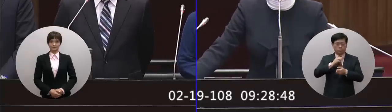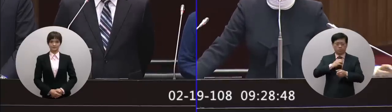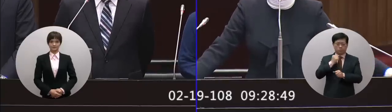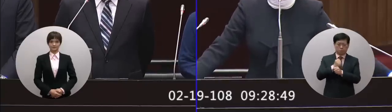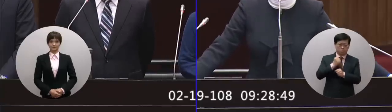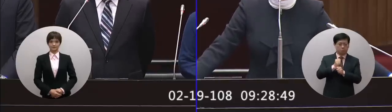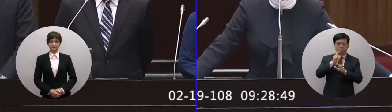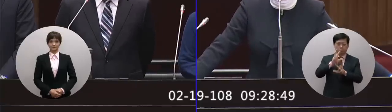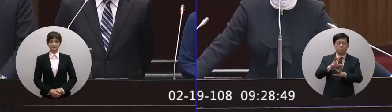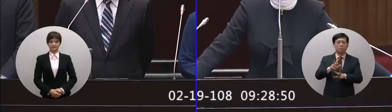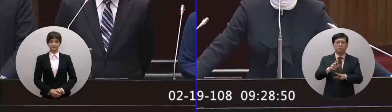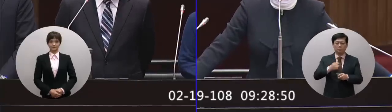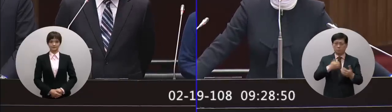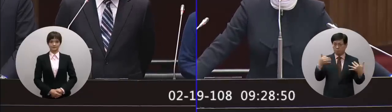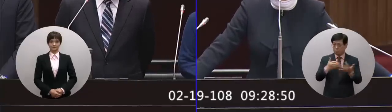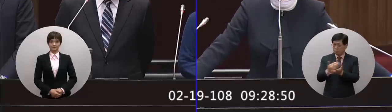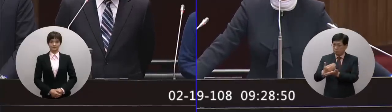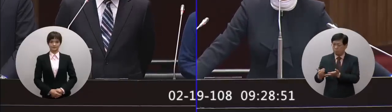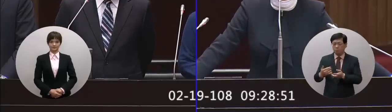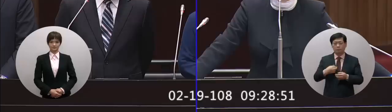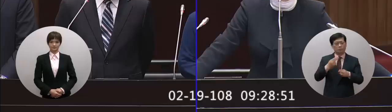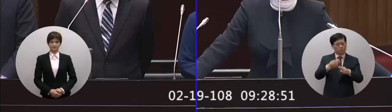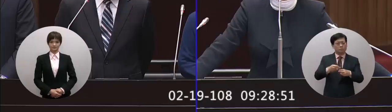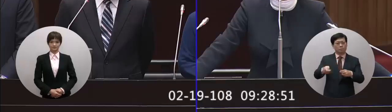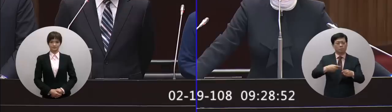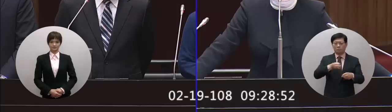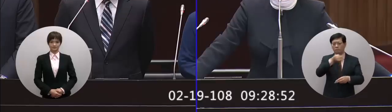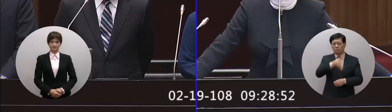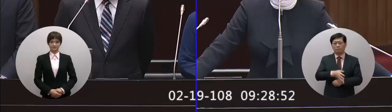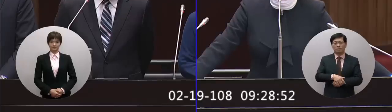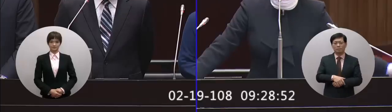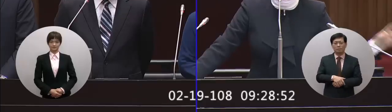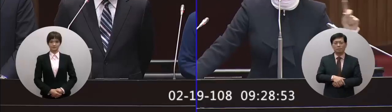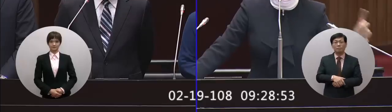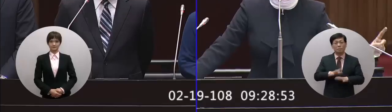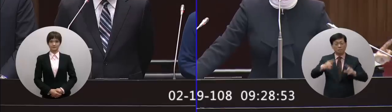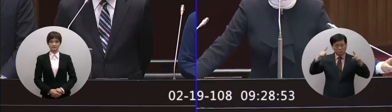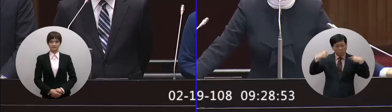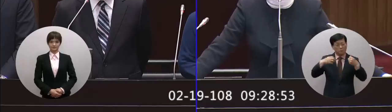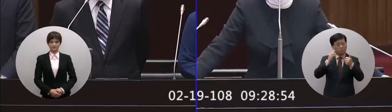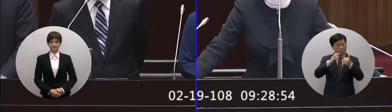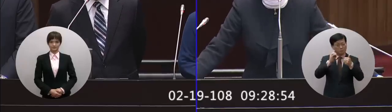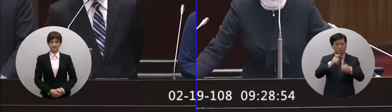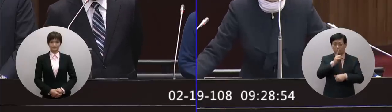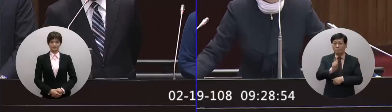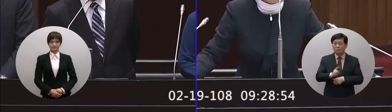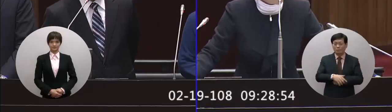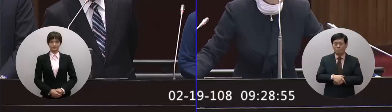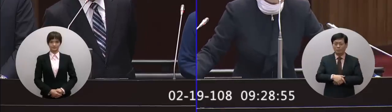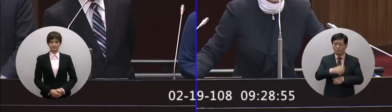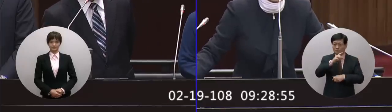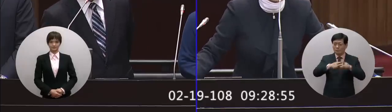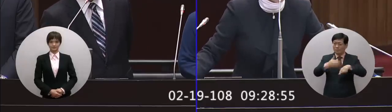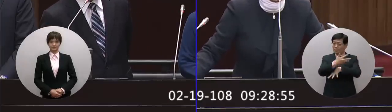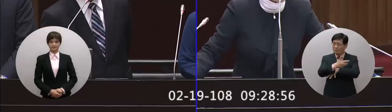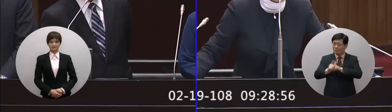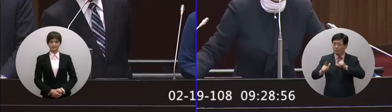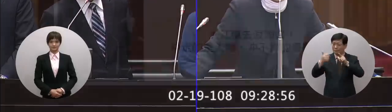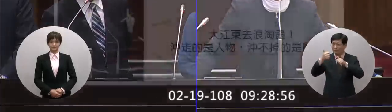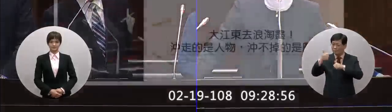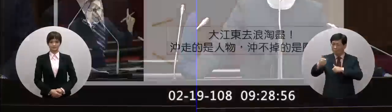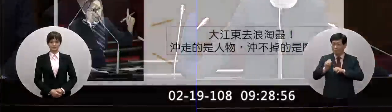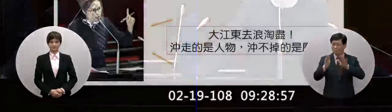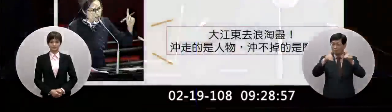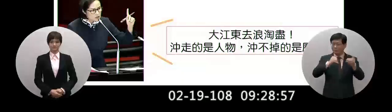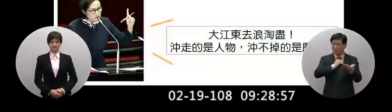做实事解决问题，我相信这就够了。我经常说一句话，大江东去浪